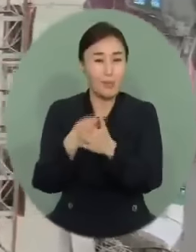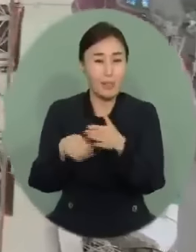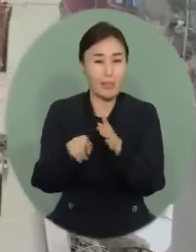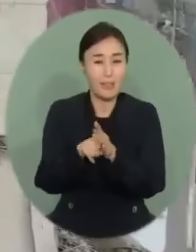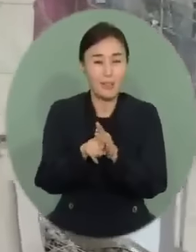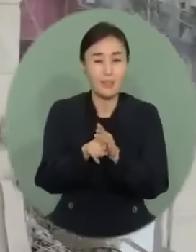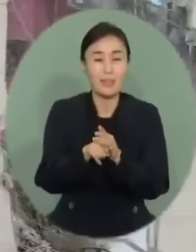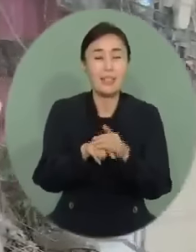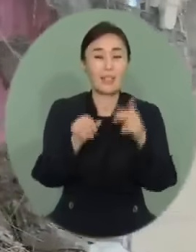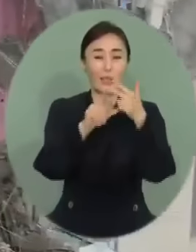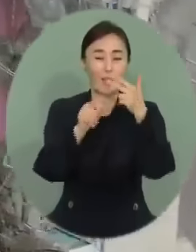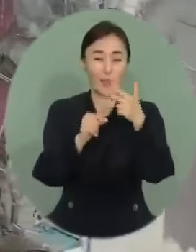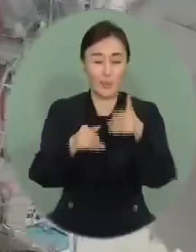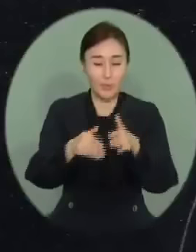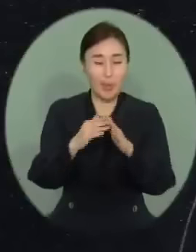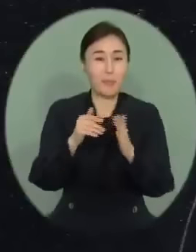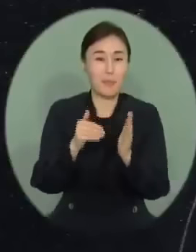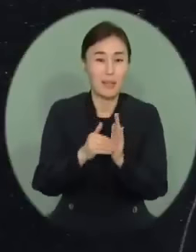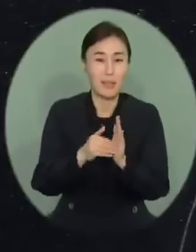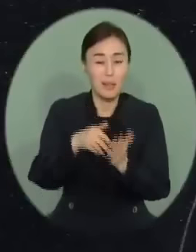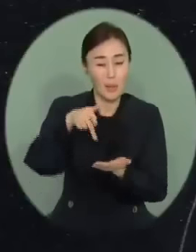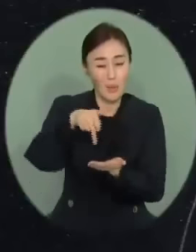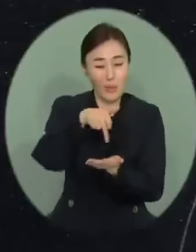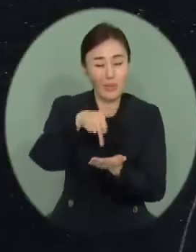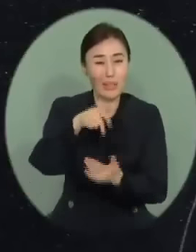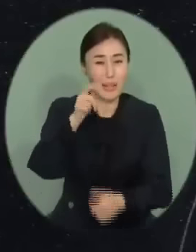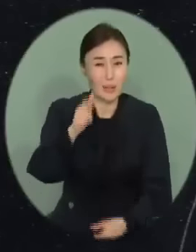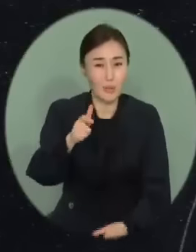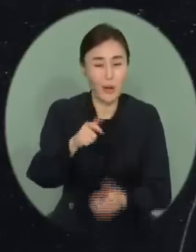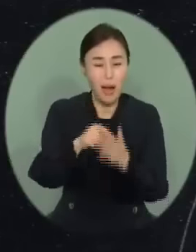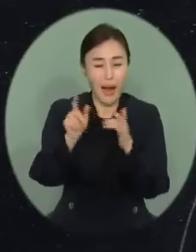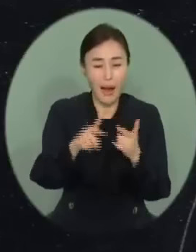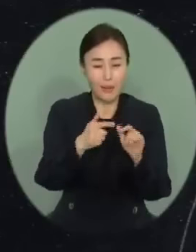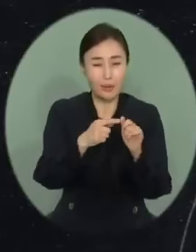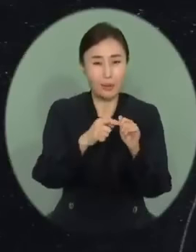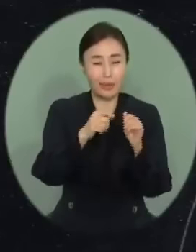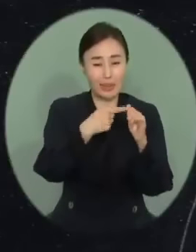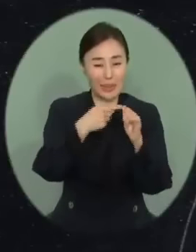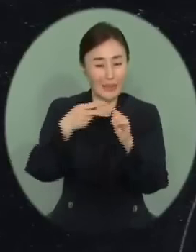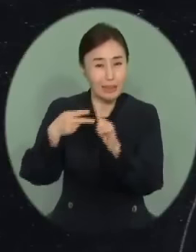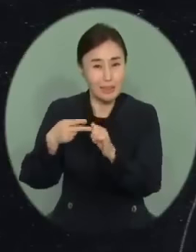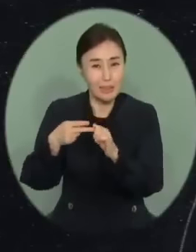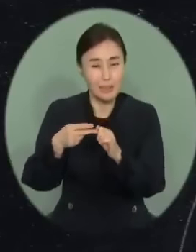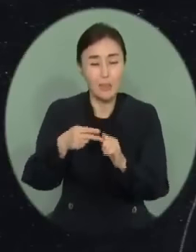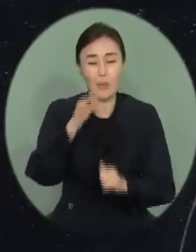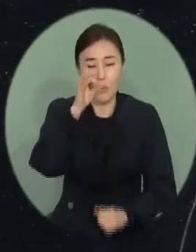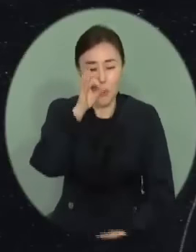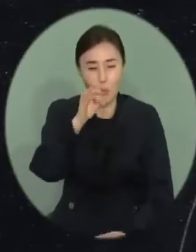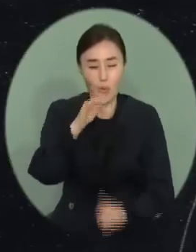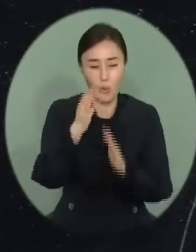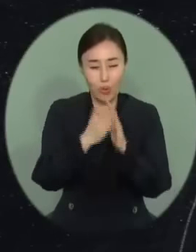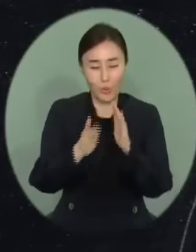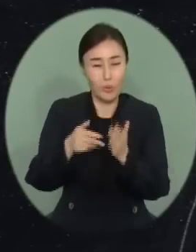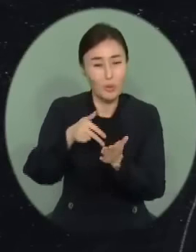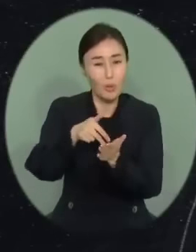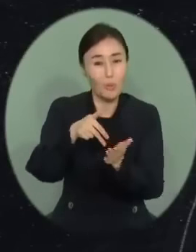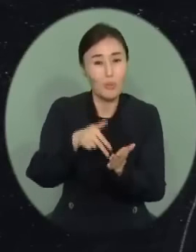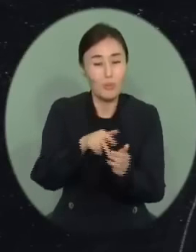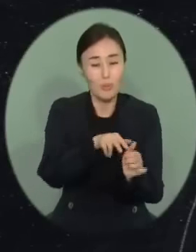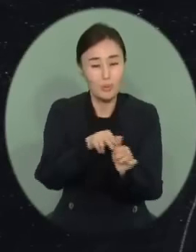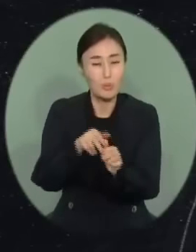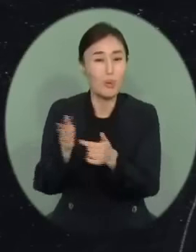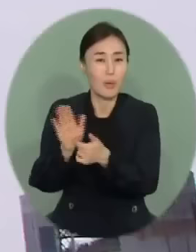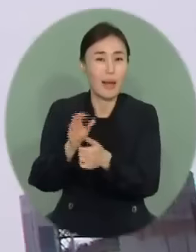제정하기도 했습니다 콘크리트 양생 강도를 하루 두 차례 측정해 공개하도록 돼 있지만 기간이 명시되지 않은 데다